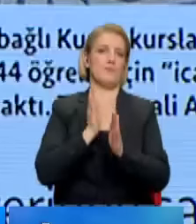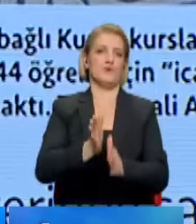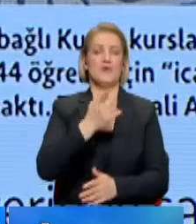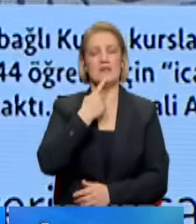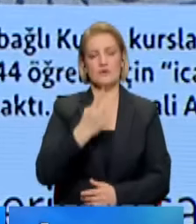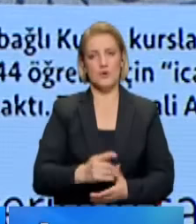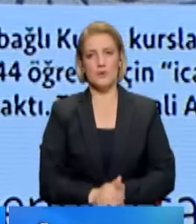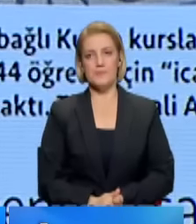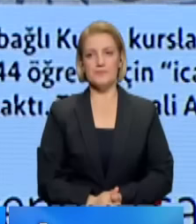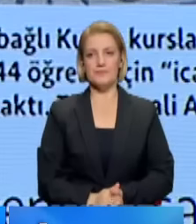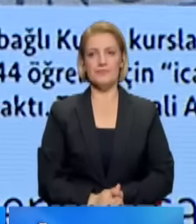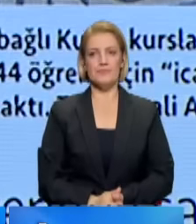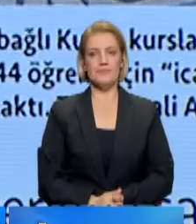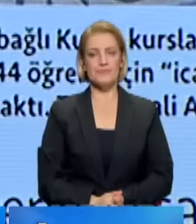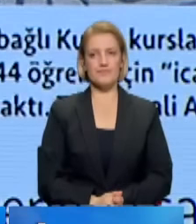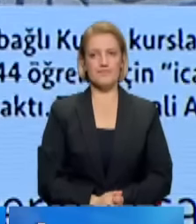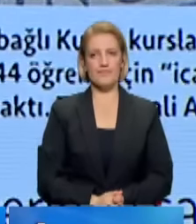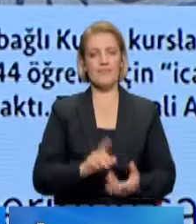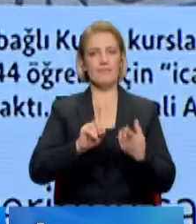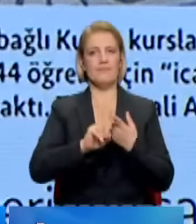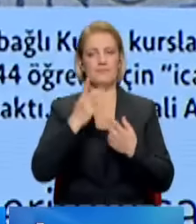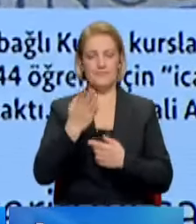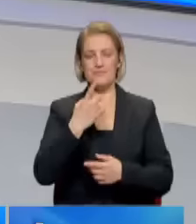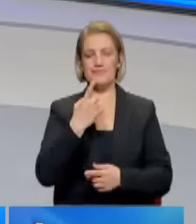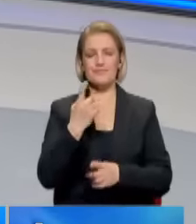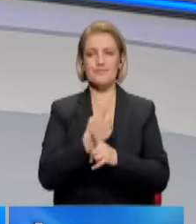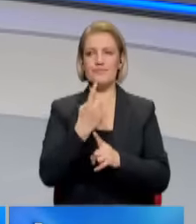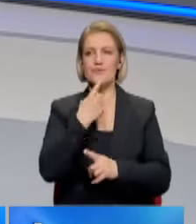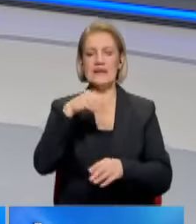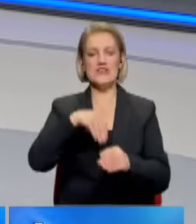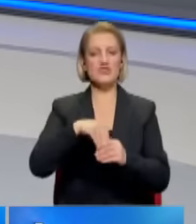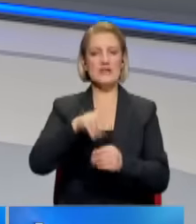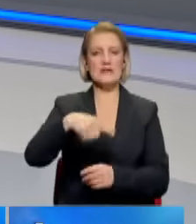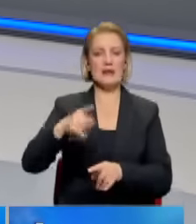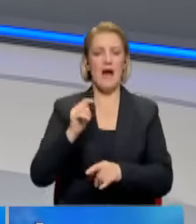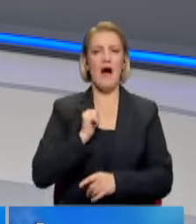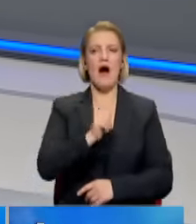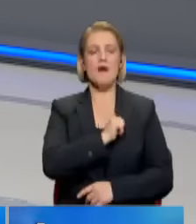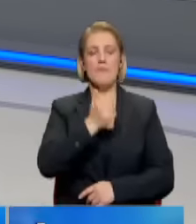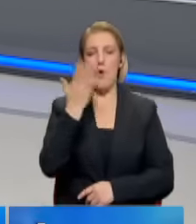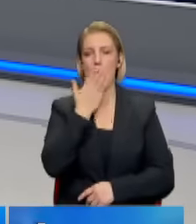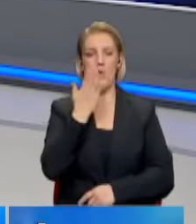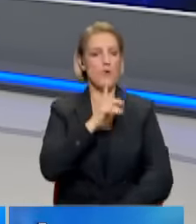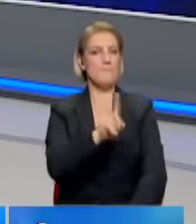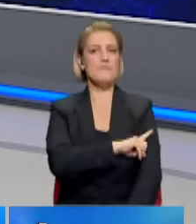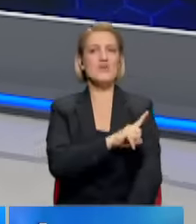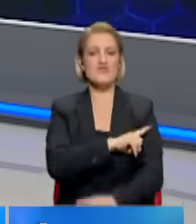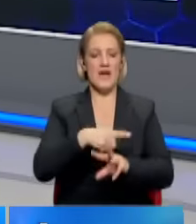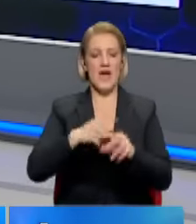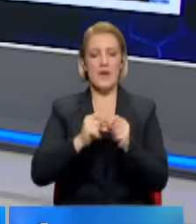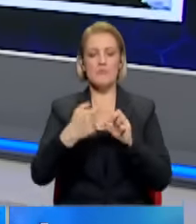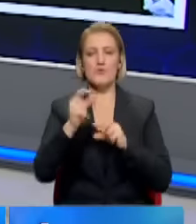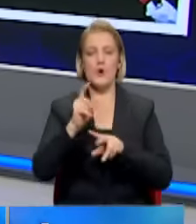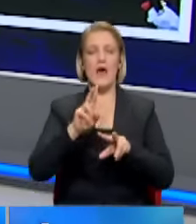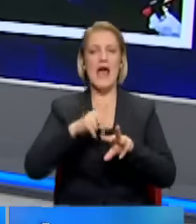ifadelerini kullandı diyor Cumhuriyet Gazetesi. Ve bir iddia ortaya atıldı. Aralarında Harp Okulu birincisi Ebru Eroğlu'nun da